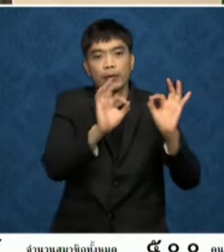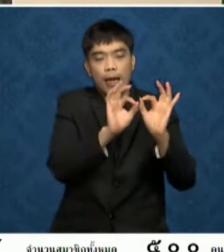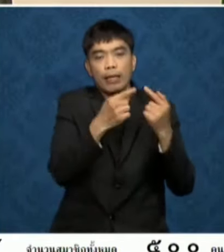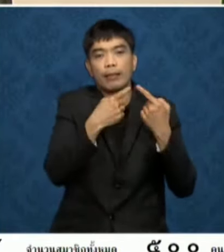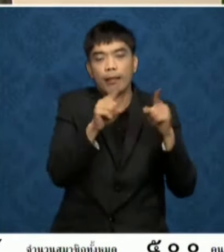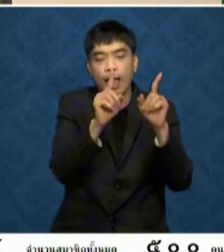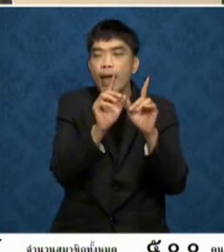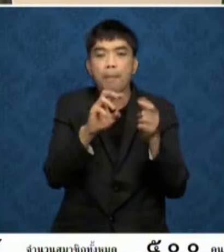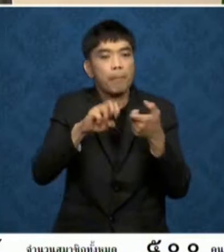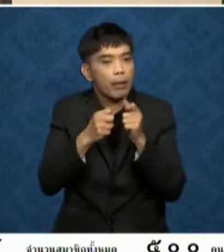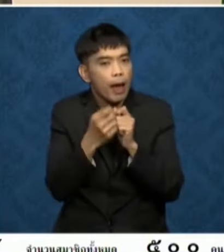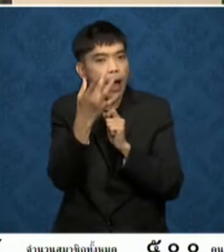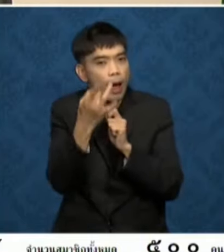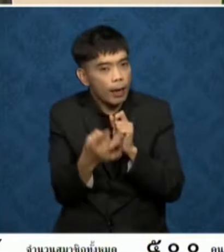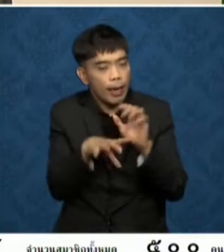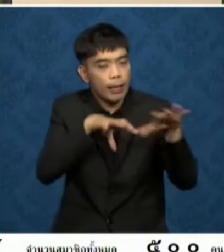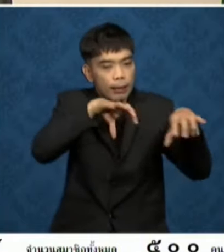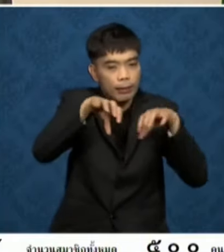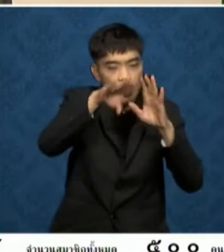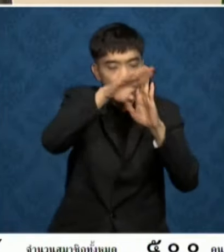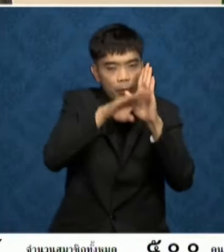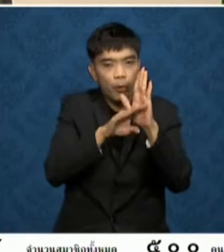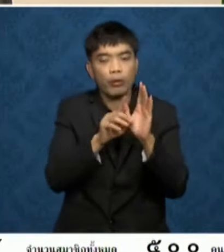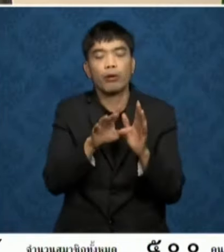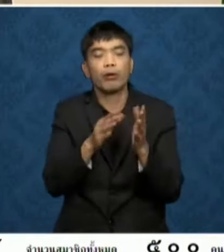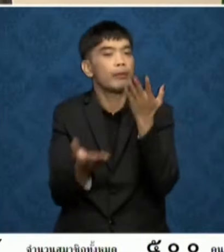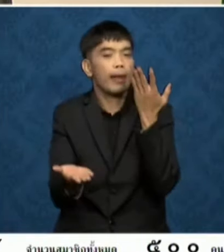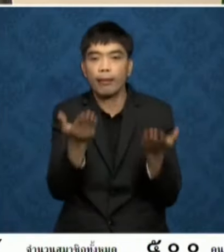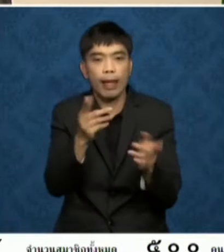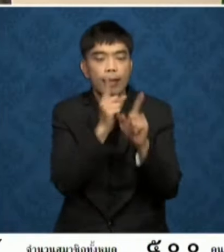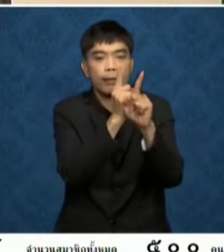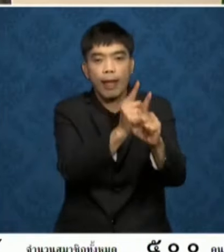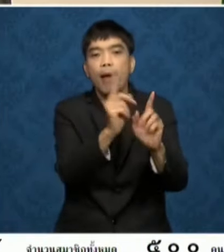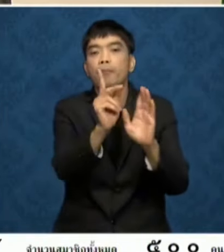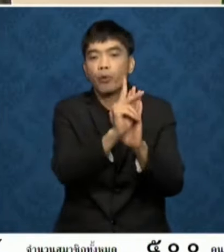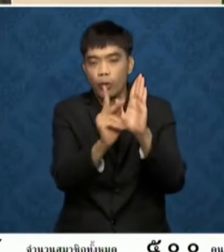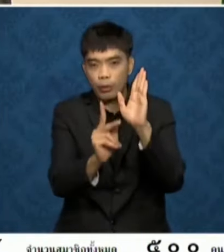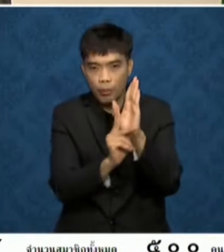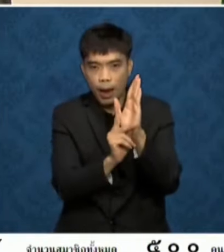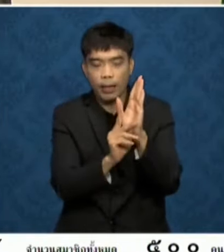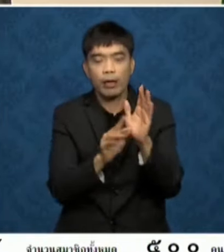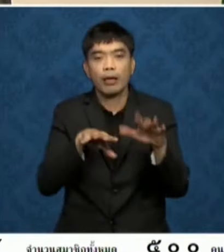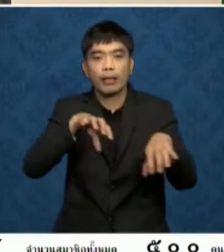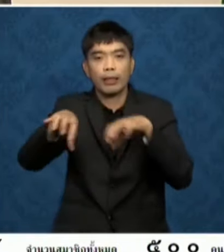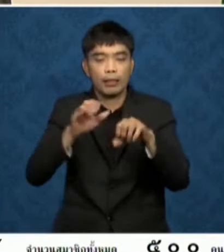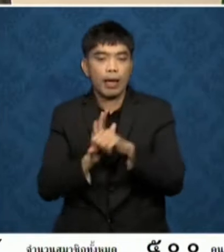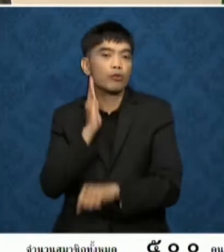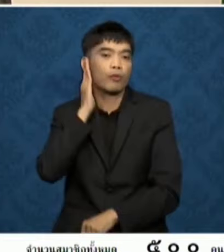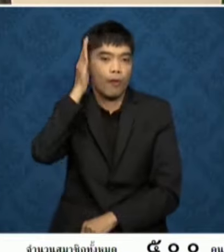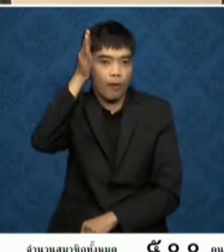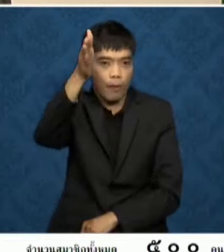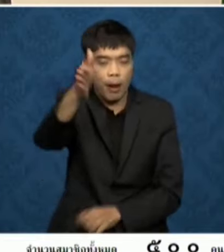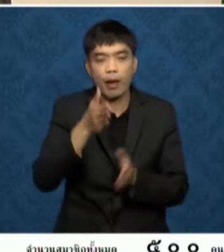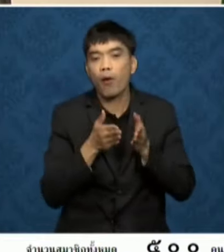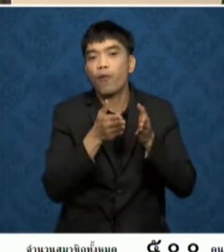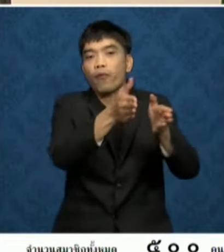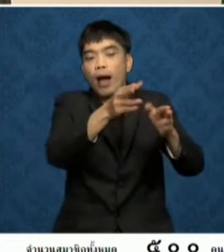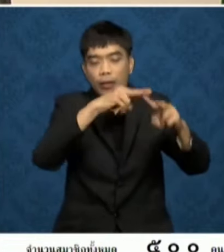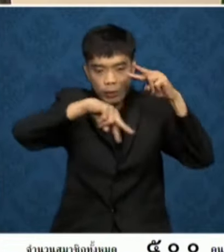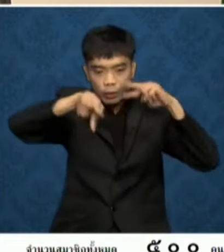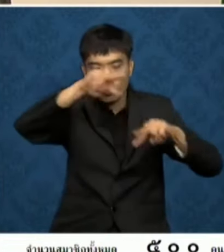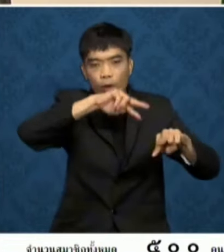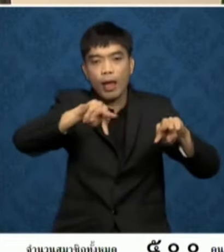ป็นการดำเนินการตามกฎหมายแล้วก็ดำเนินการต่อไปในเรื่องของฝ่ายบริหารนะคะ